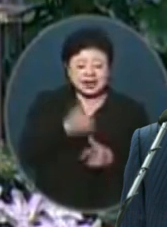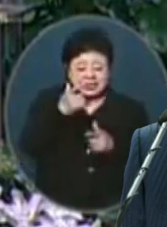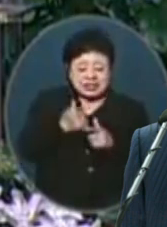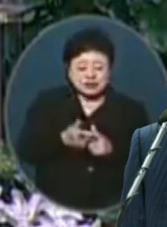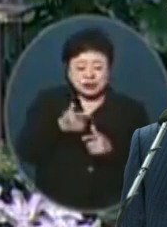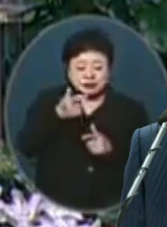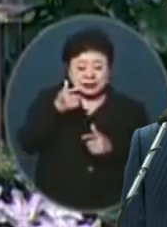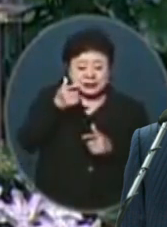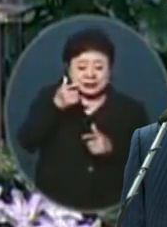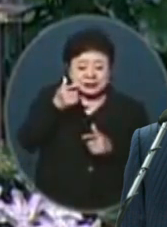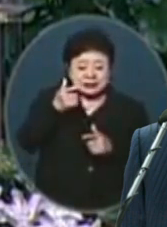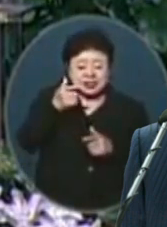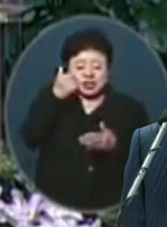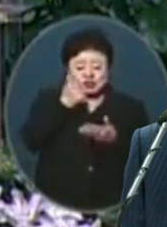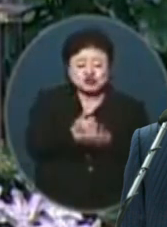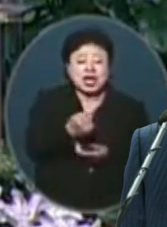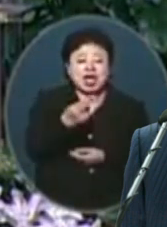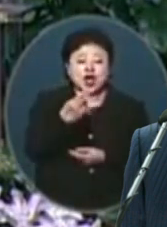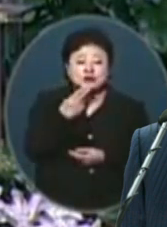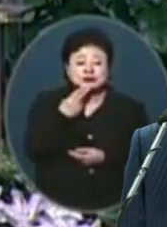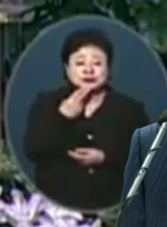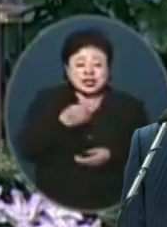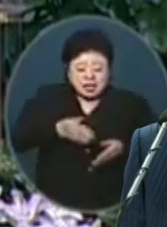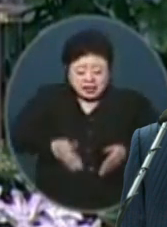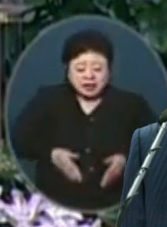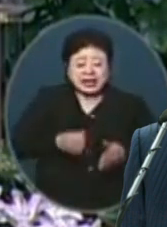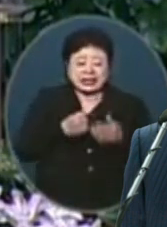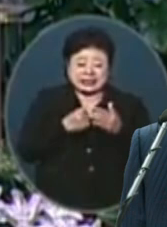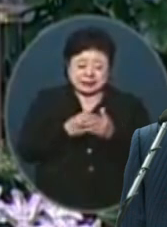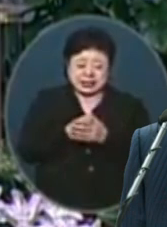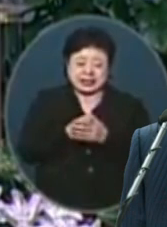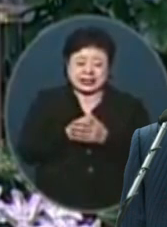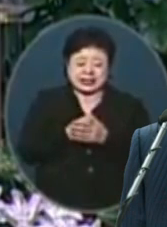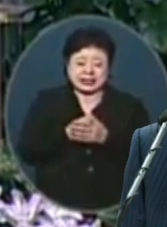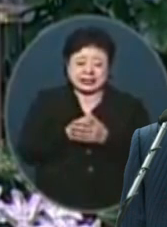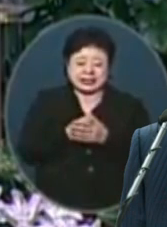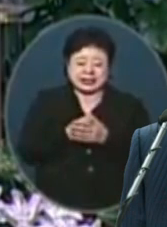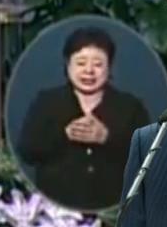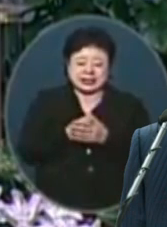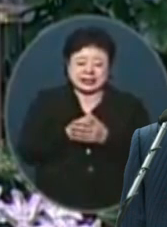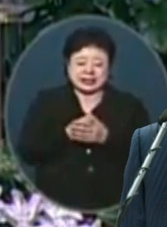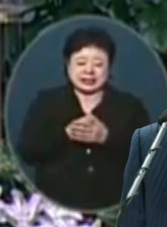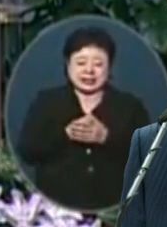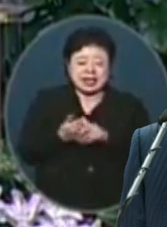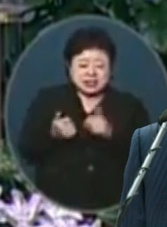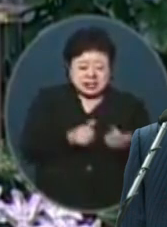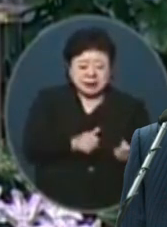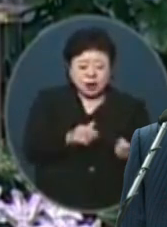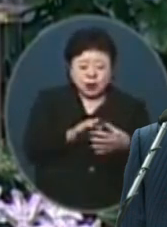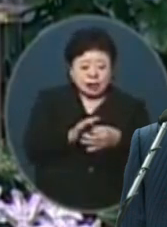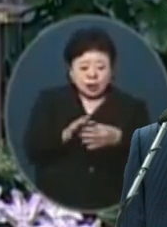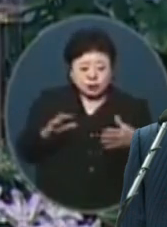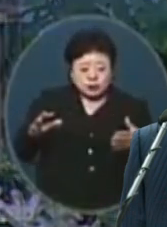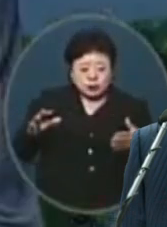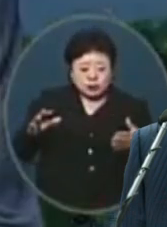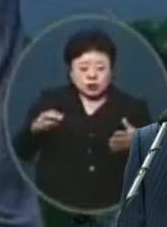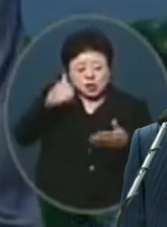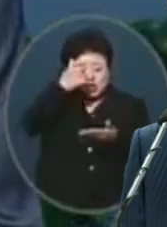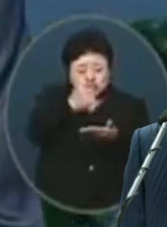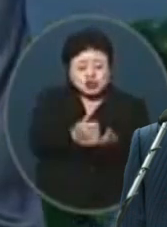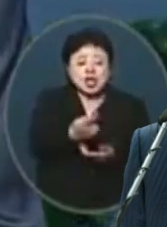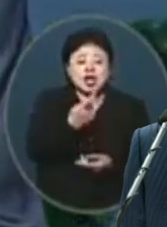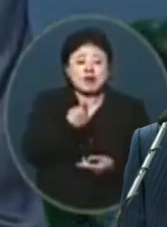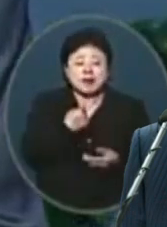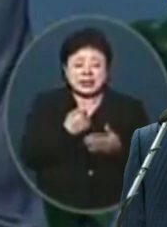예수님은 죄 없이 태어났기 때문에 사망과는 관계가 없습니다. 죄를